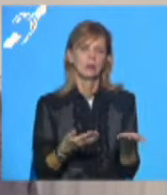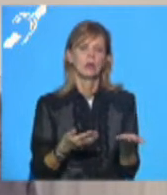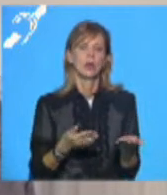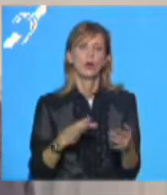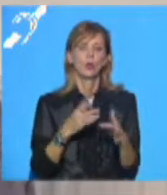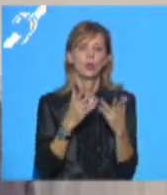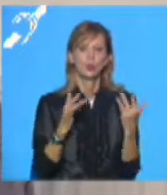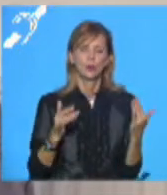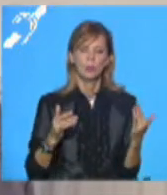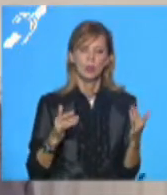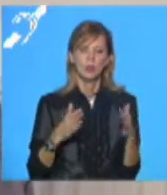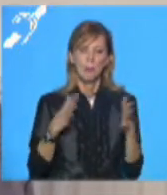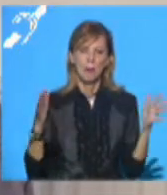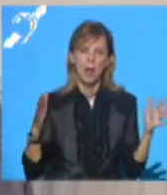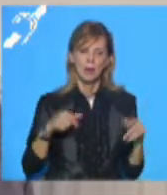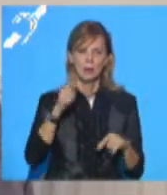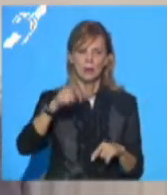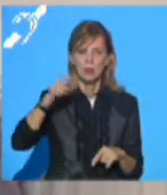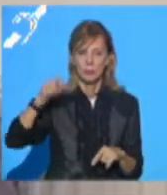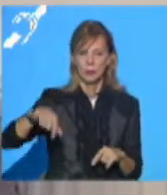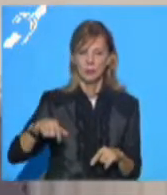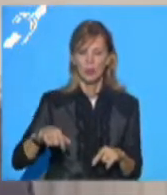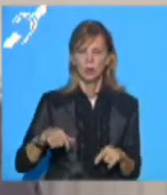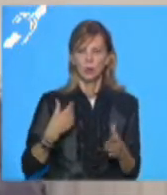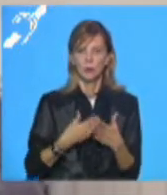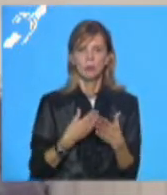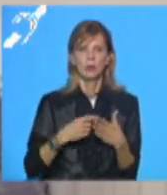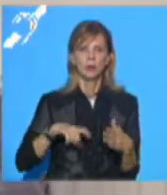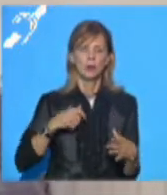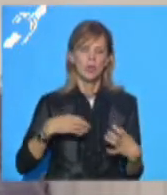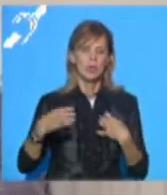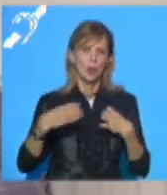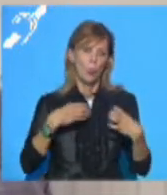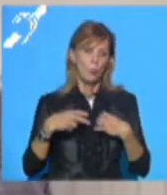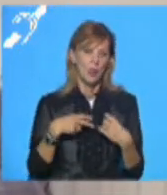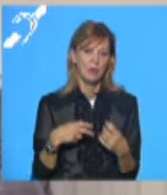un număr mare de spectatori, fiind o piesă,